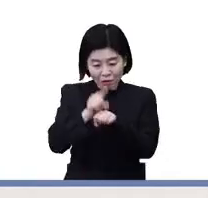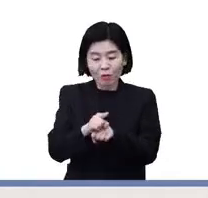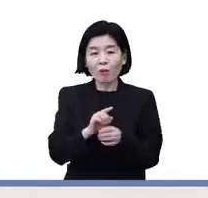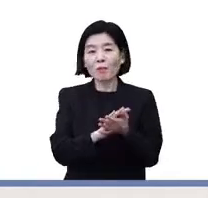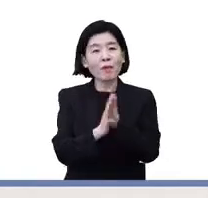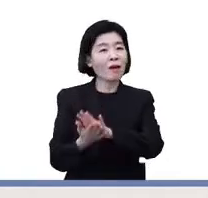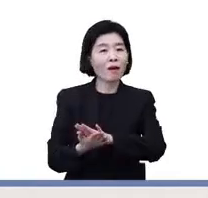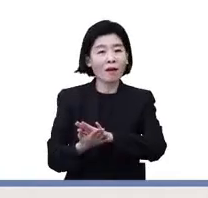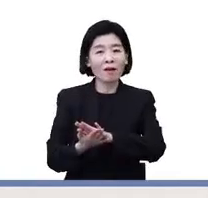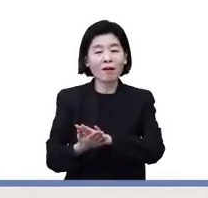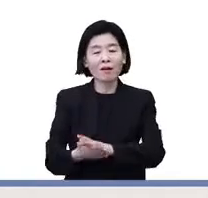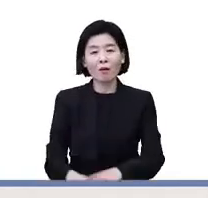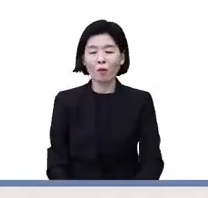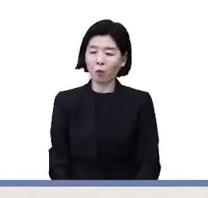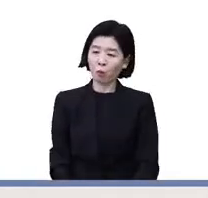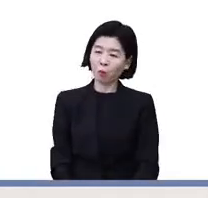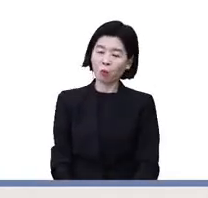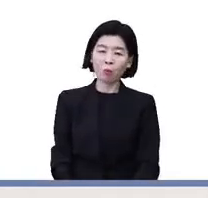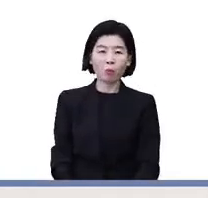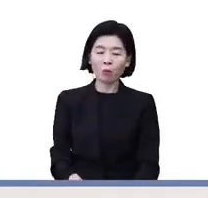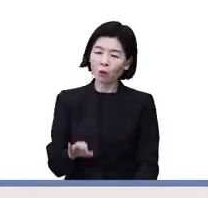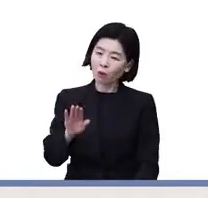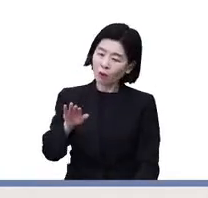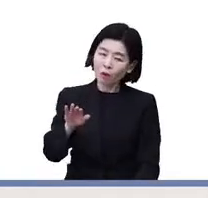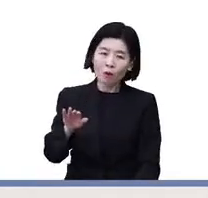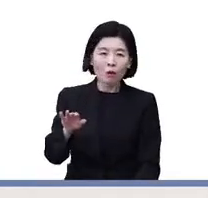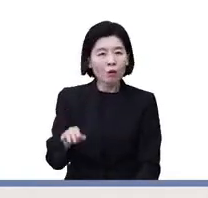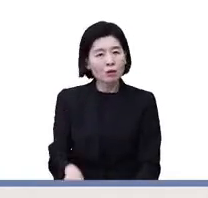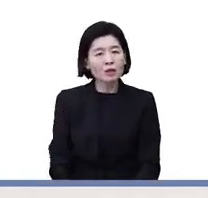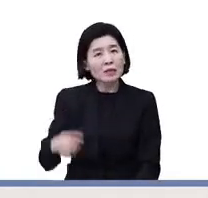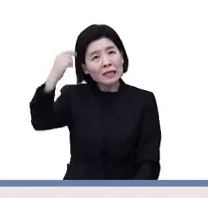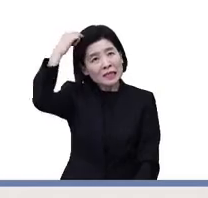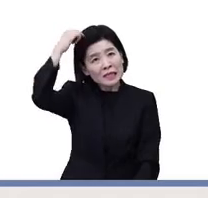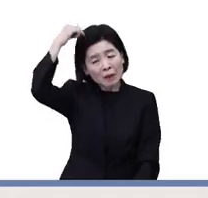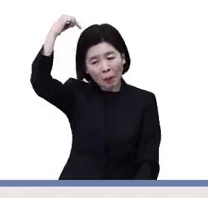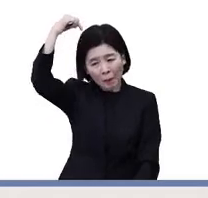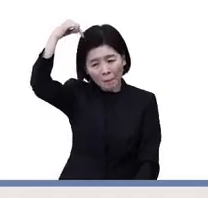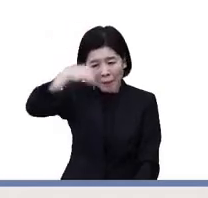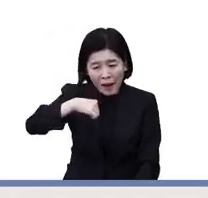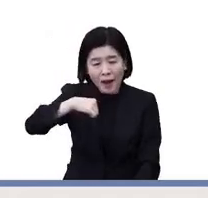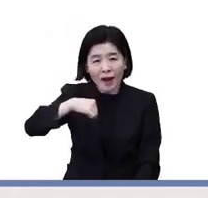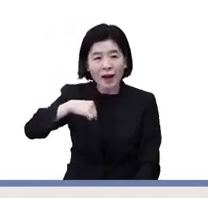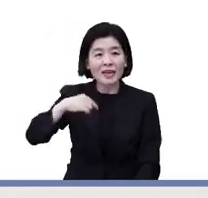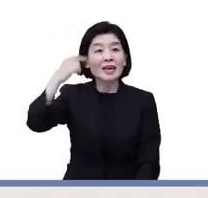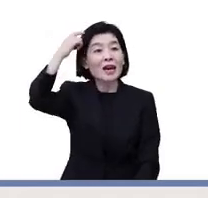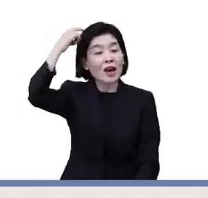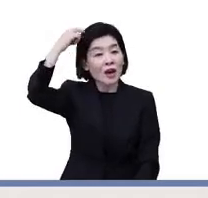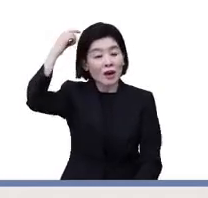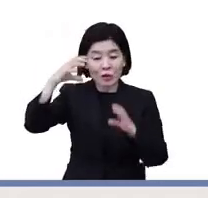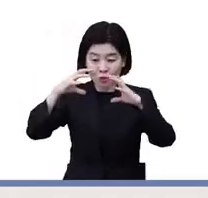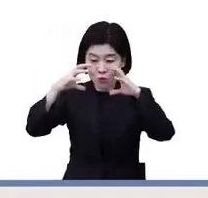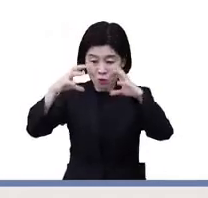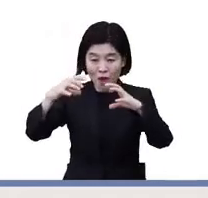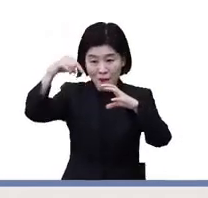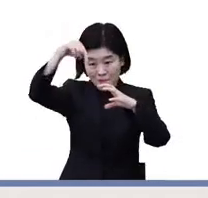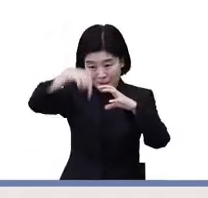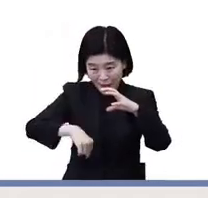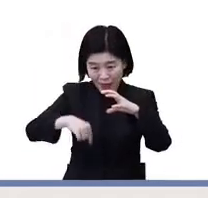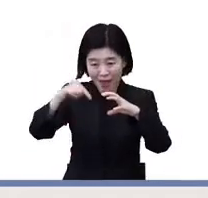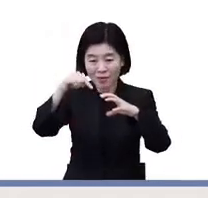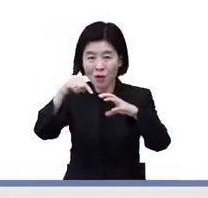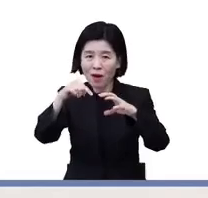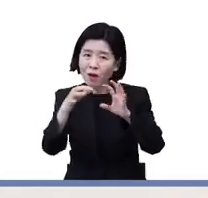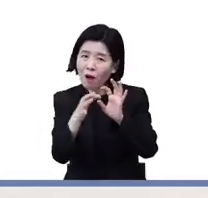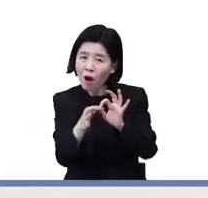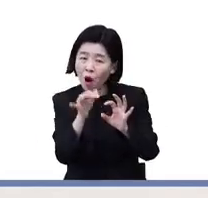그래서 학자들이 혹시 저 관통한 뇌 부위가 그런 것과 관련이 있는 건가 하는 생각을